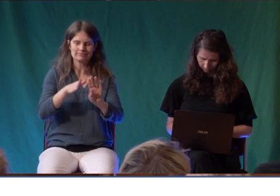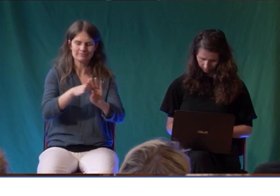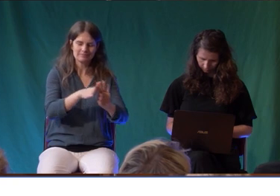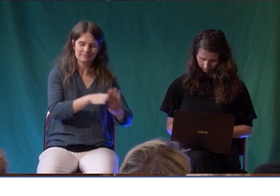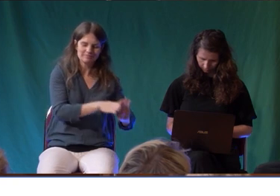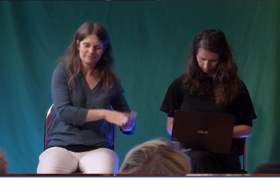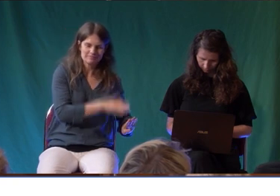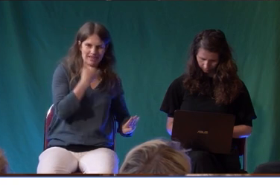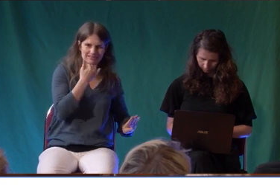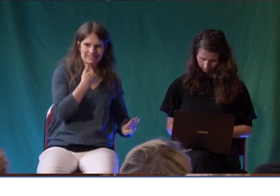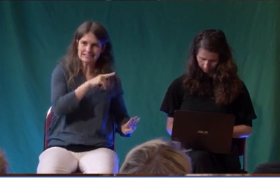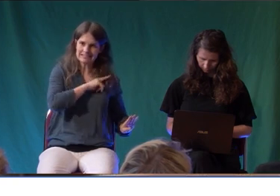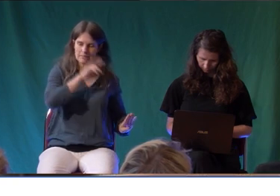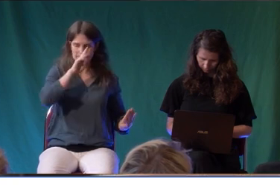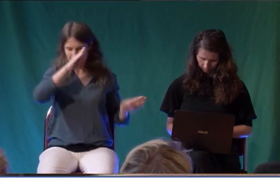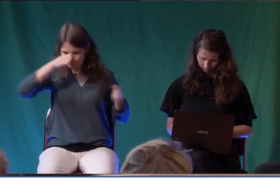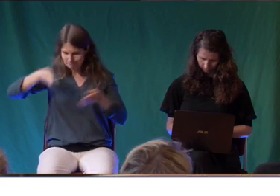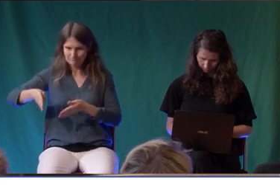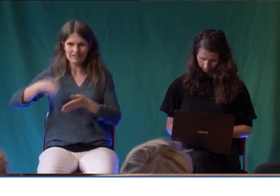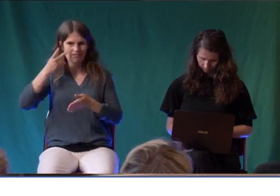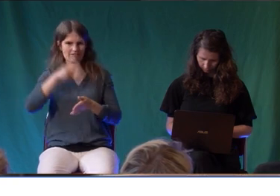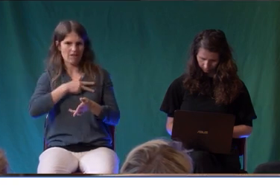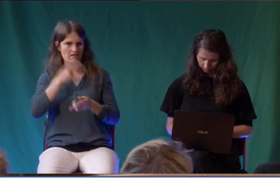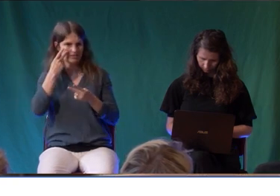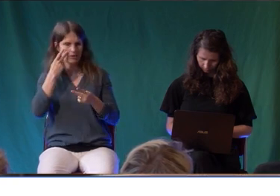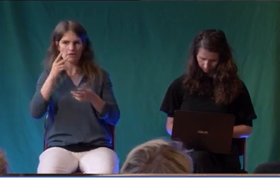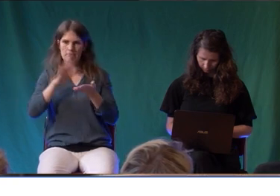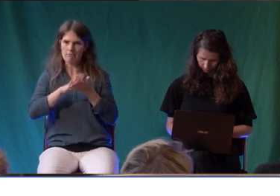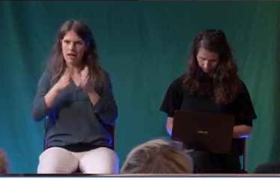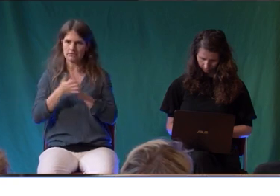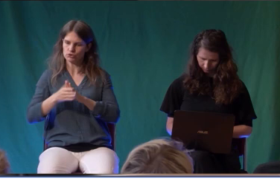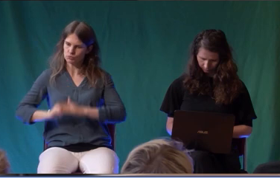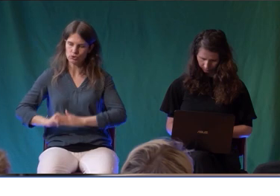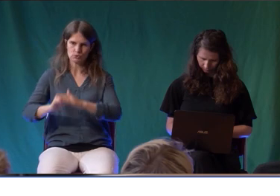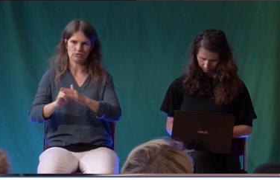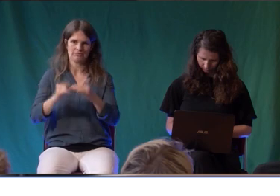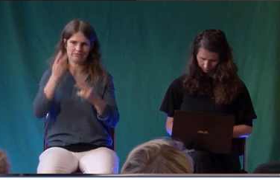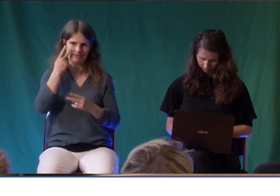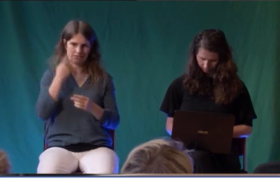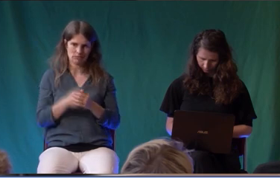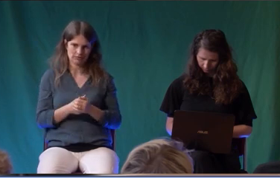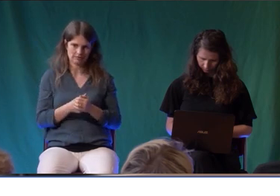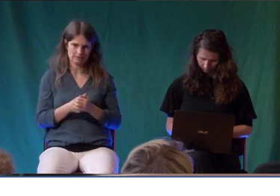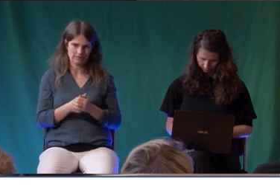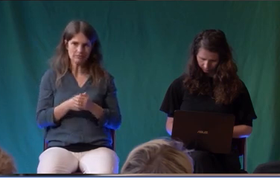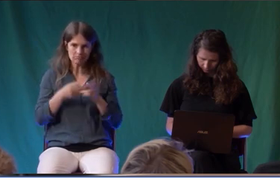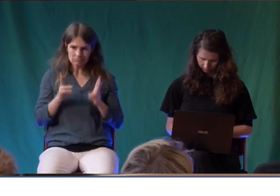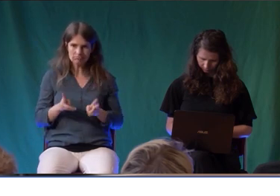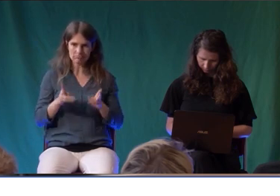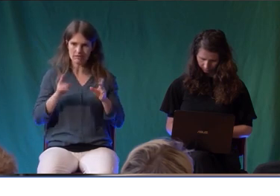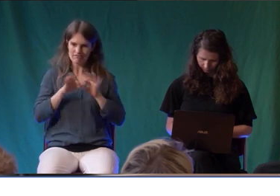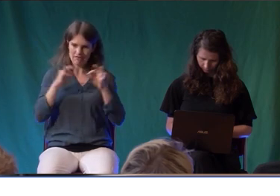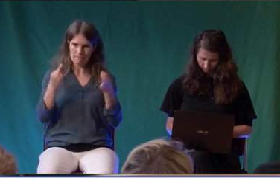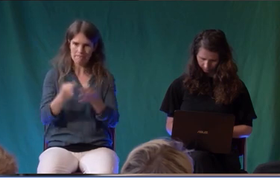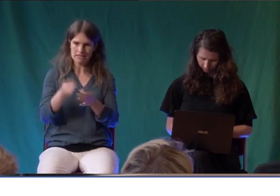über die praktische Unterstützungsarbeit spreche also ich rede hauptsächlich darum wie die Familien